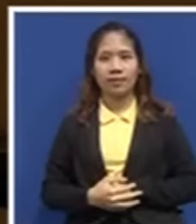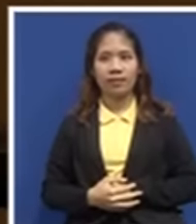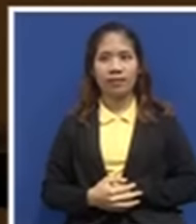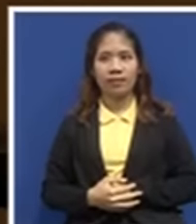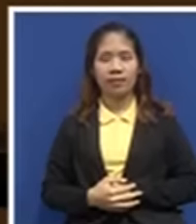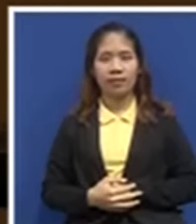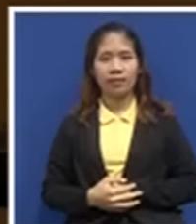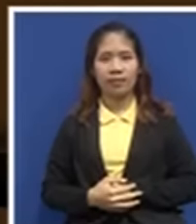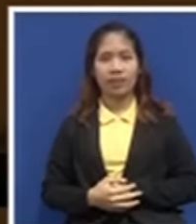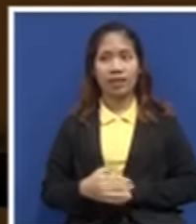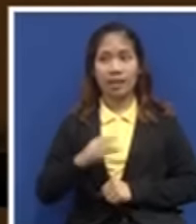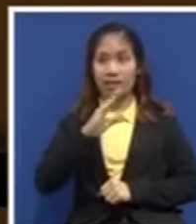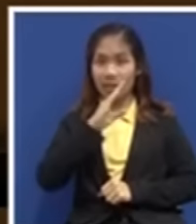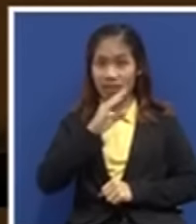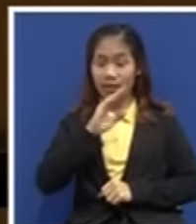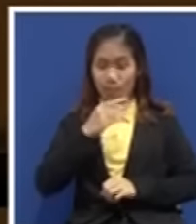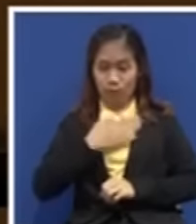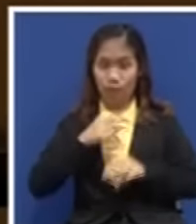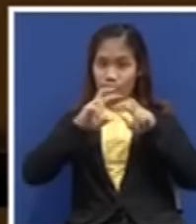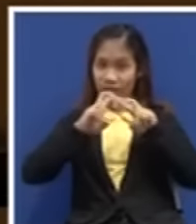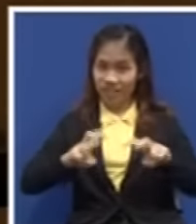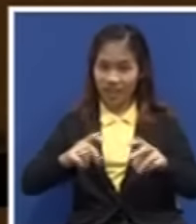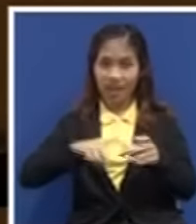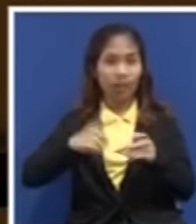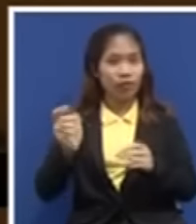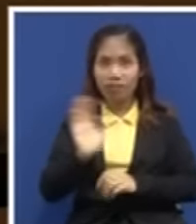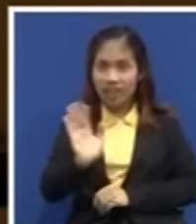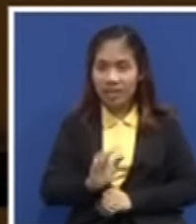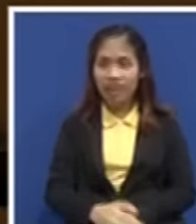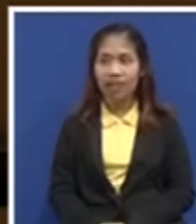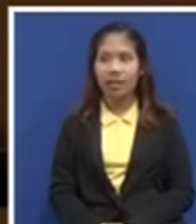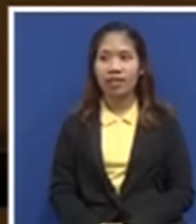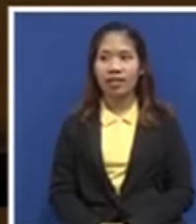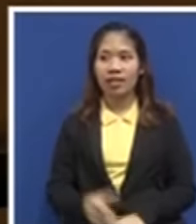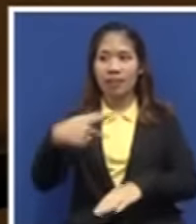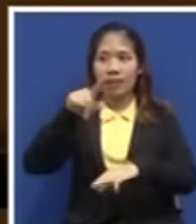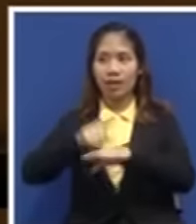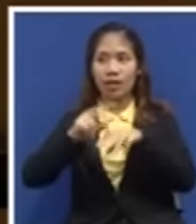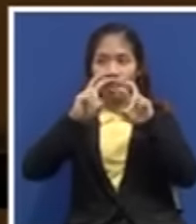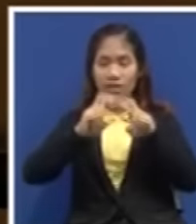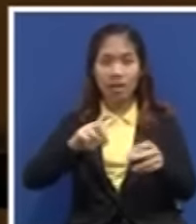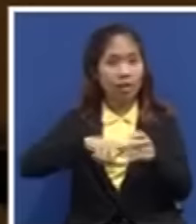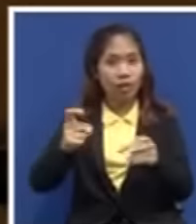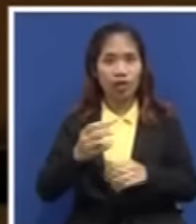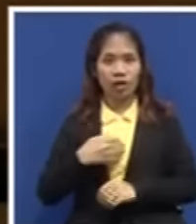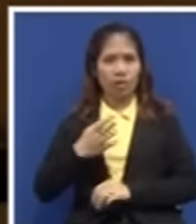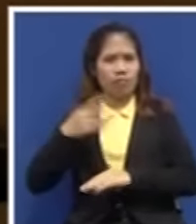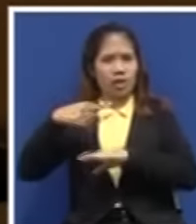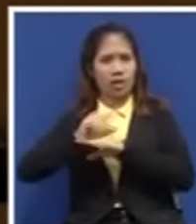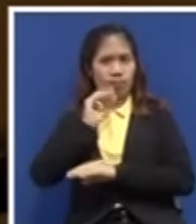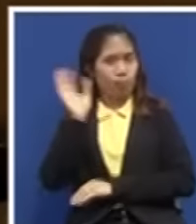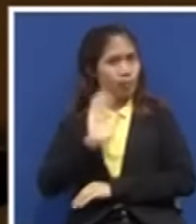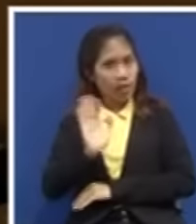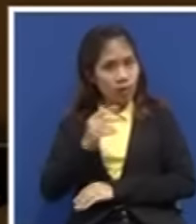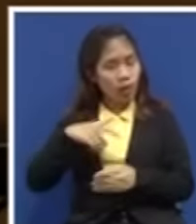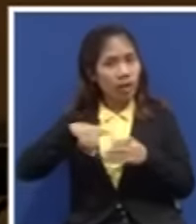ถอน การวินิจฉัยให้ถอนนะครับ ให้ท่านประธานวินิจฉัยแล้วว่าให้ถอนตามข้อ45 ไม่ได้ให้ถอนนะครับ